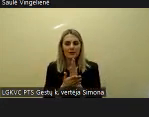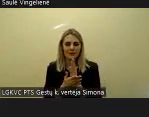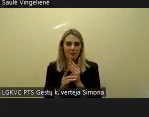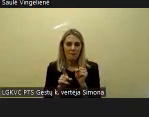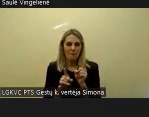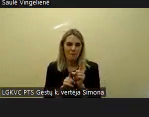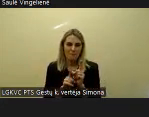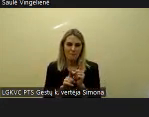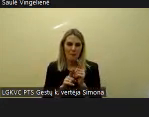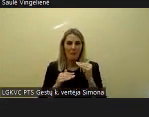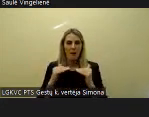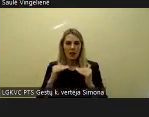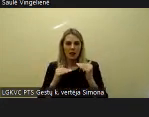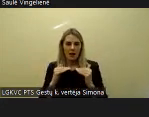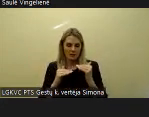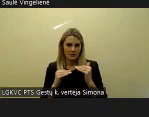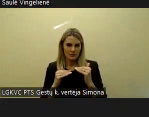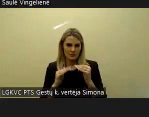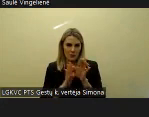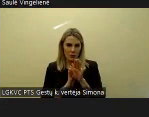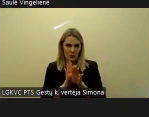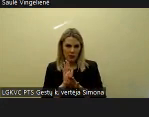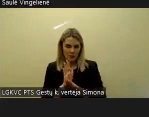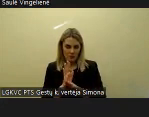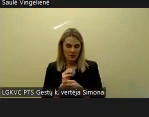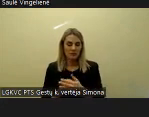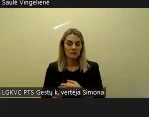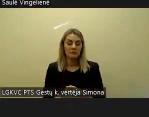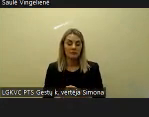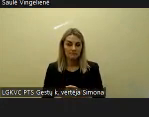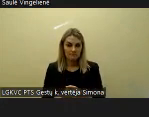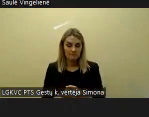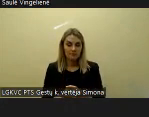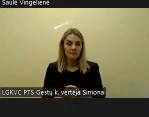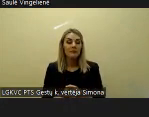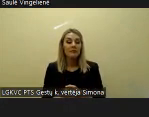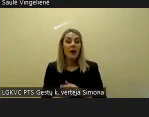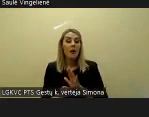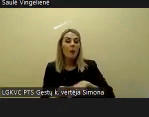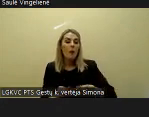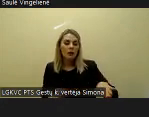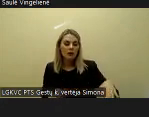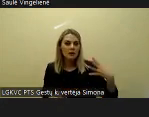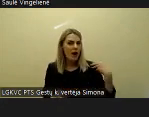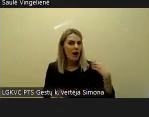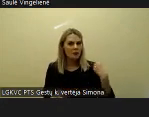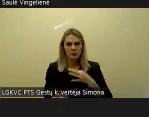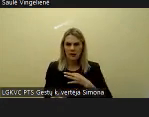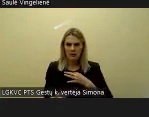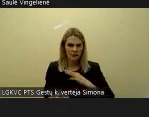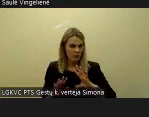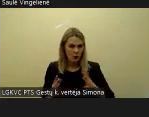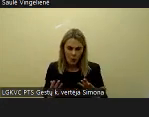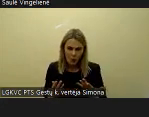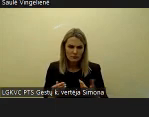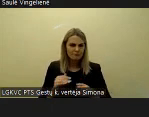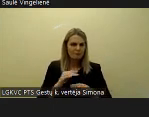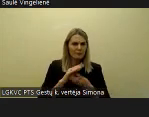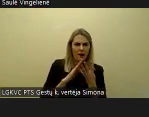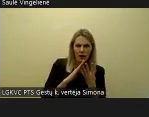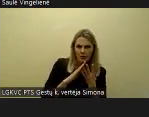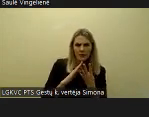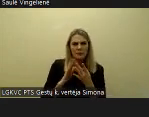subalansuotą turinį, užtikrinantį, kad mokiniai, visų amžių mokiniai, ir pradinių ir vidurinių